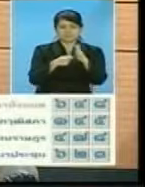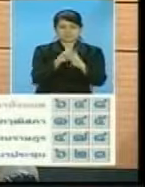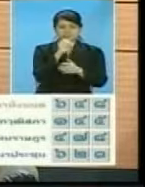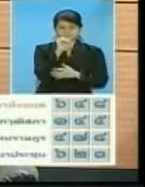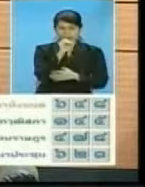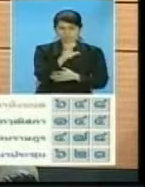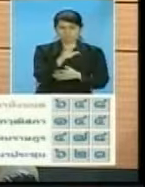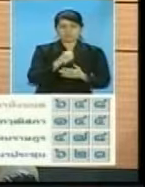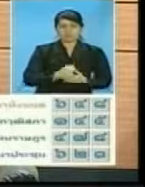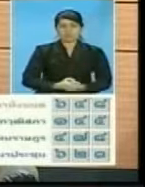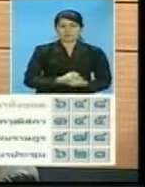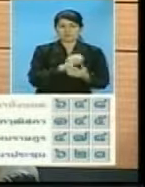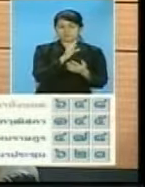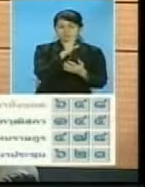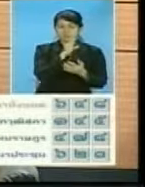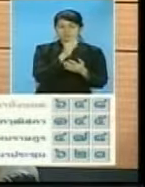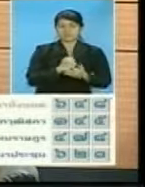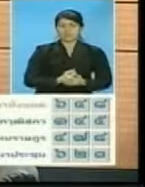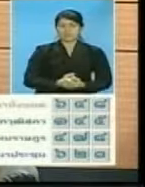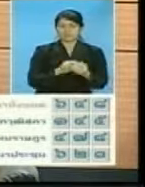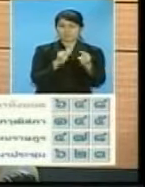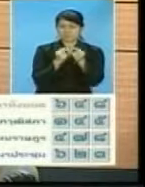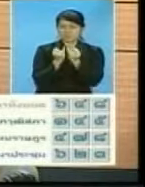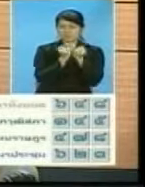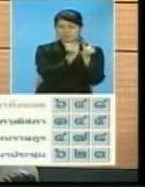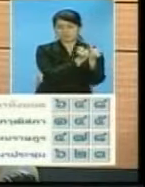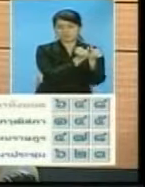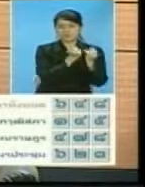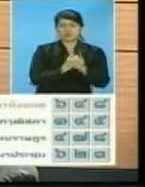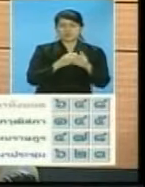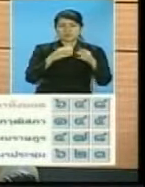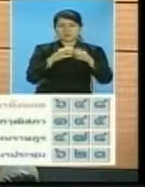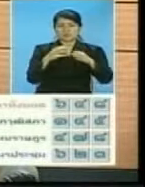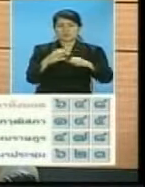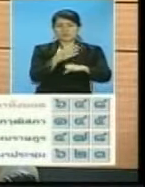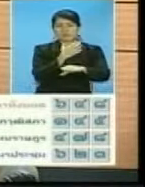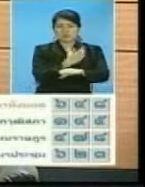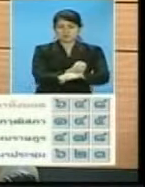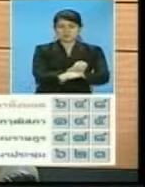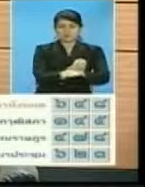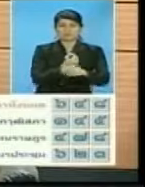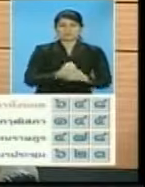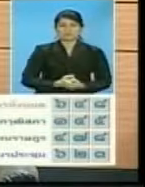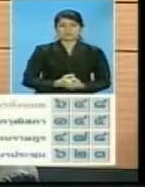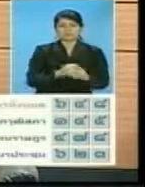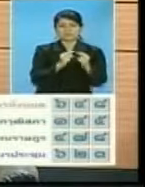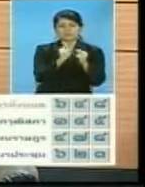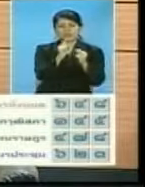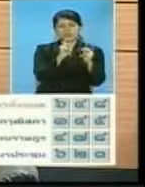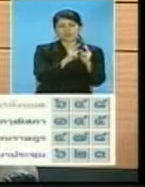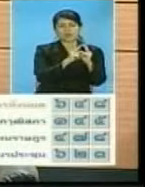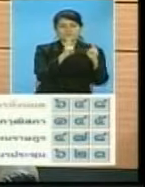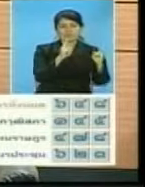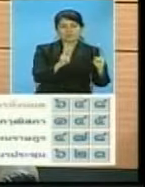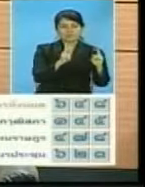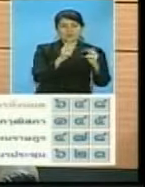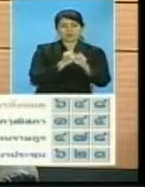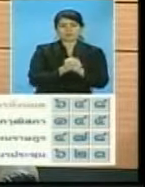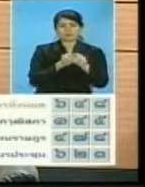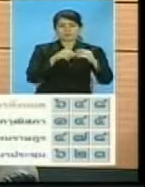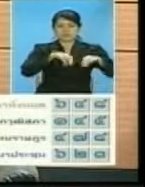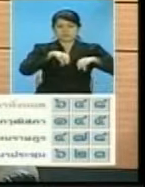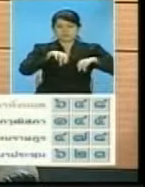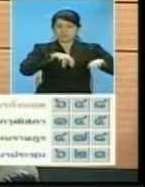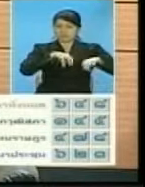ลว่าถ้ายังมีความสัมพันธ์อยู่กับพรรคการเมืองอาจจะเป็นกรรมการบริหารพรรค